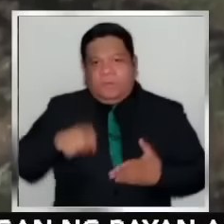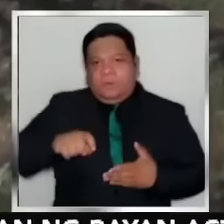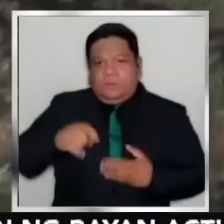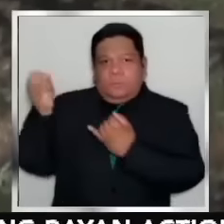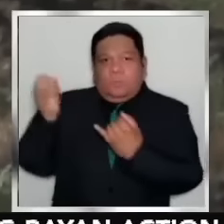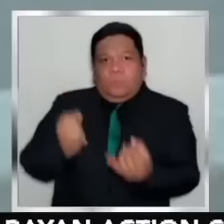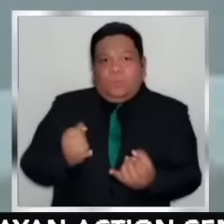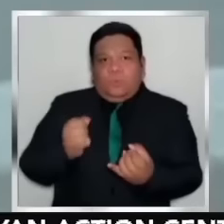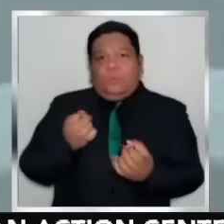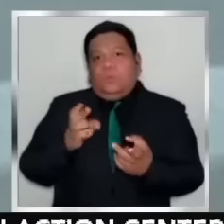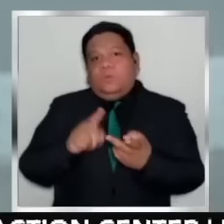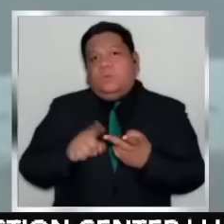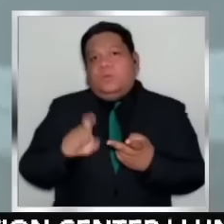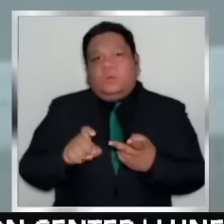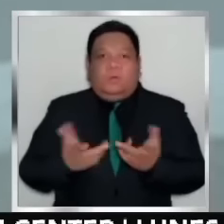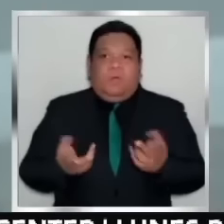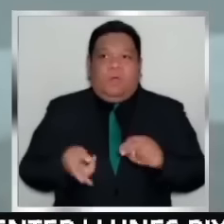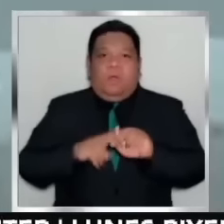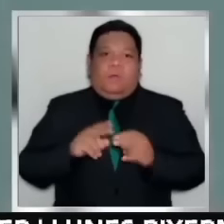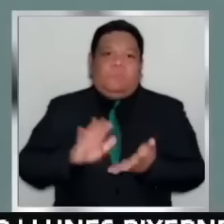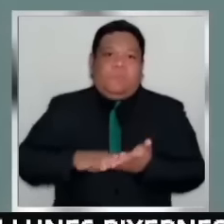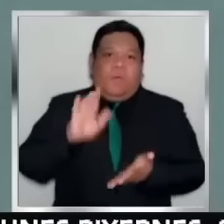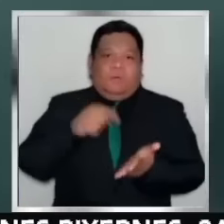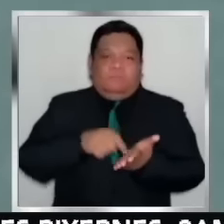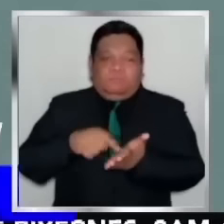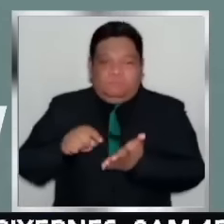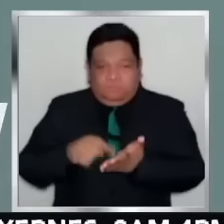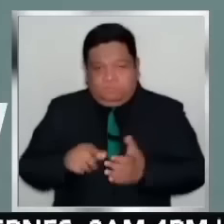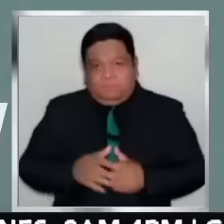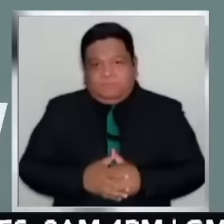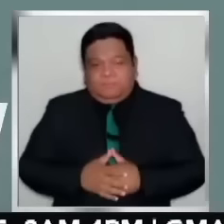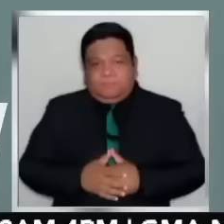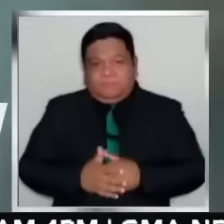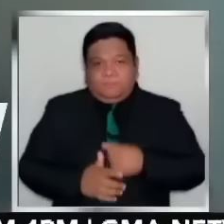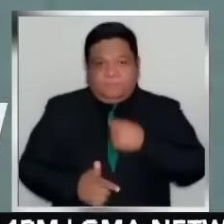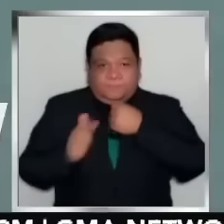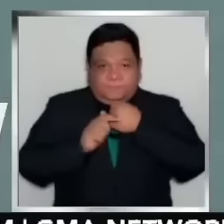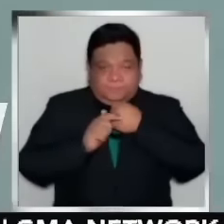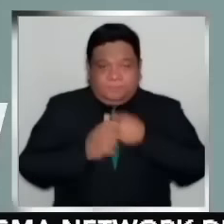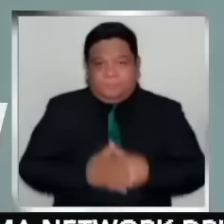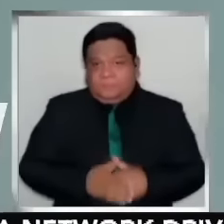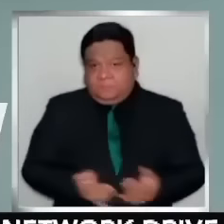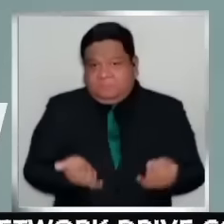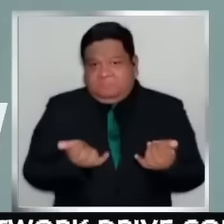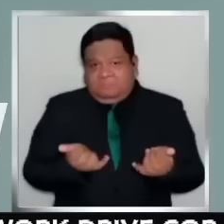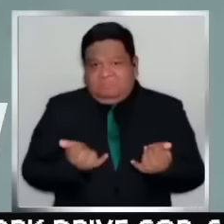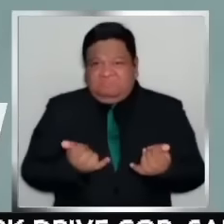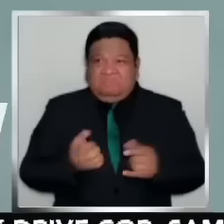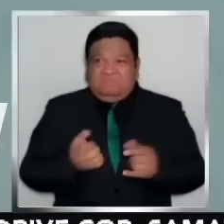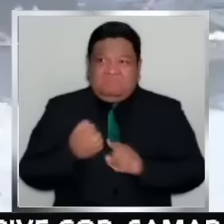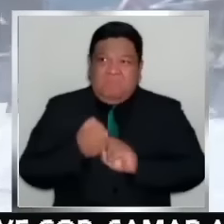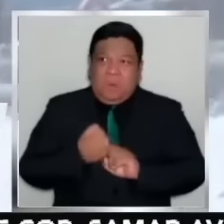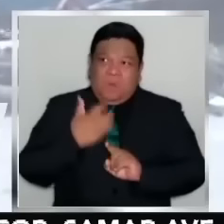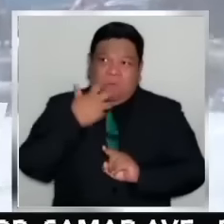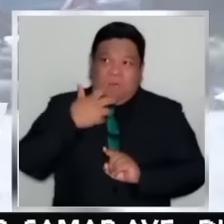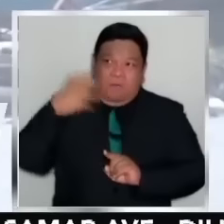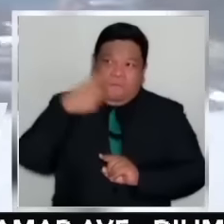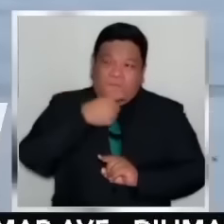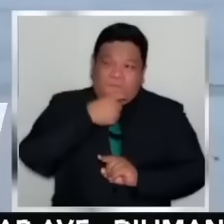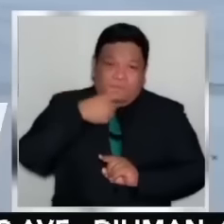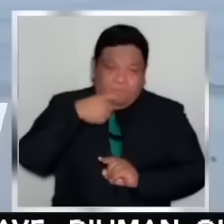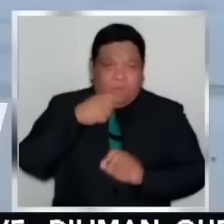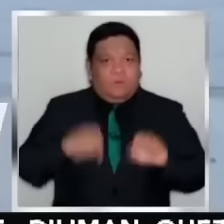na magpompresyo. At dahil kaakibat din daw ng pagtama ng El Nino ang posibleng pananalasa ng malalakas na ulan at bagyo, inihahanda na